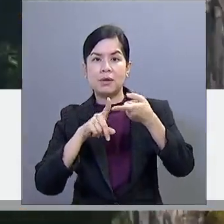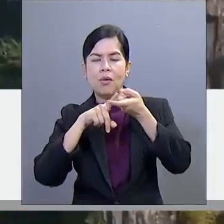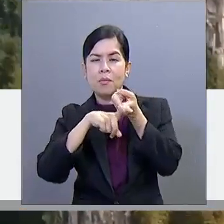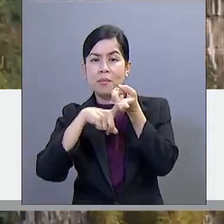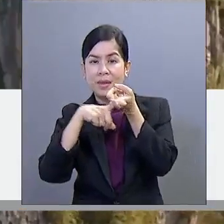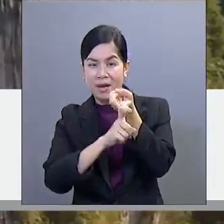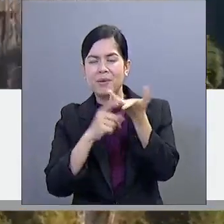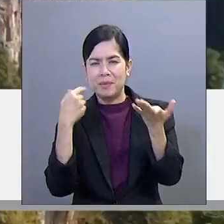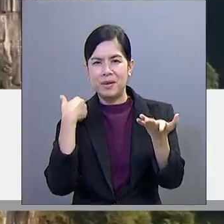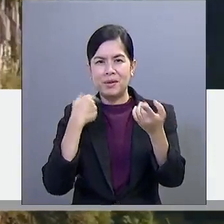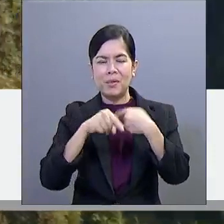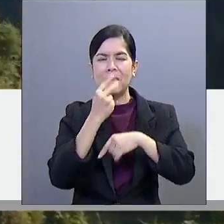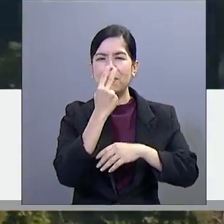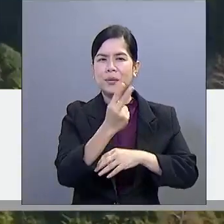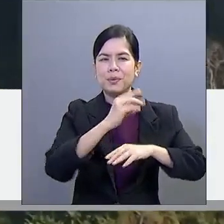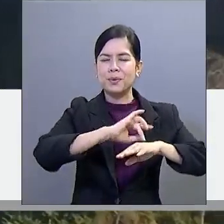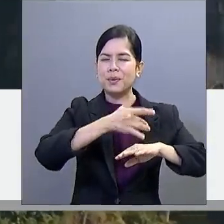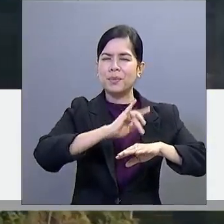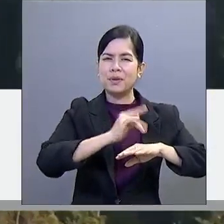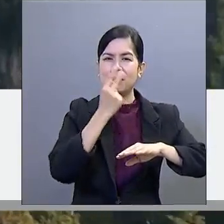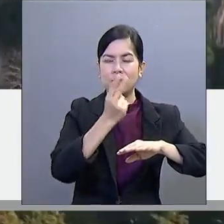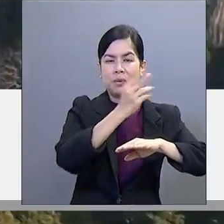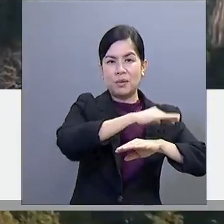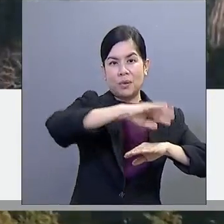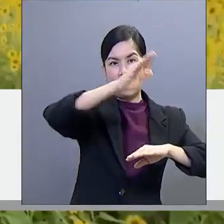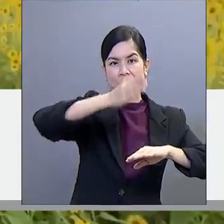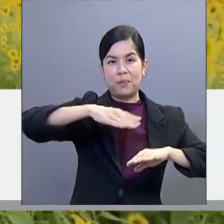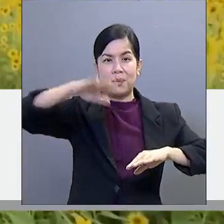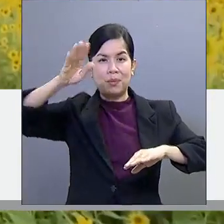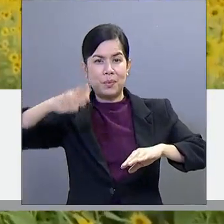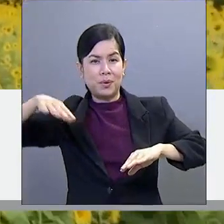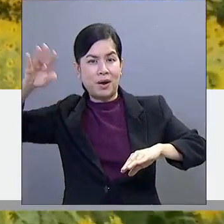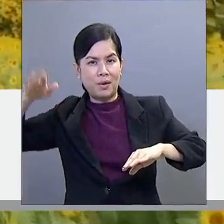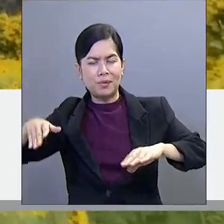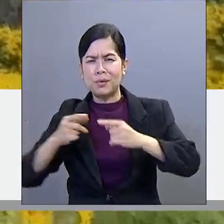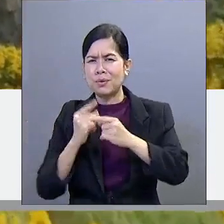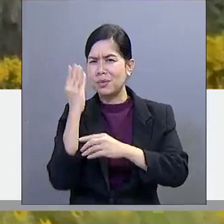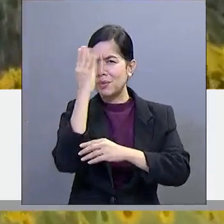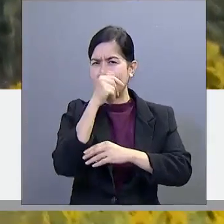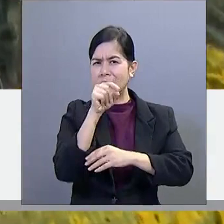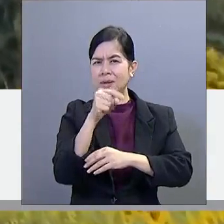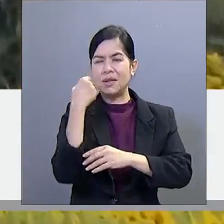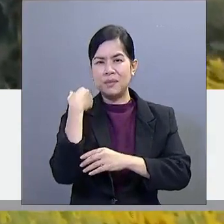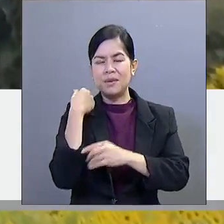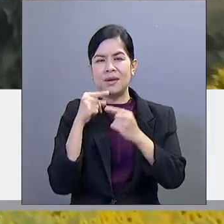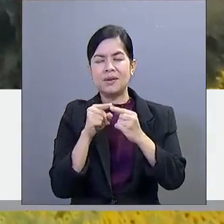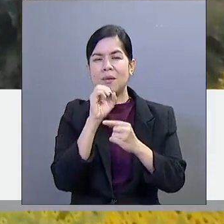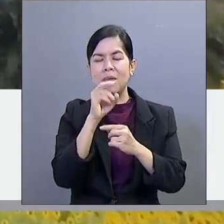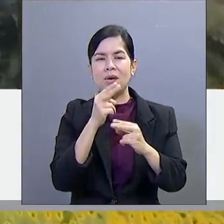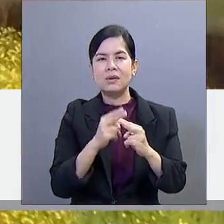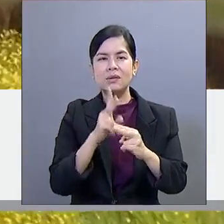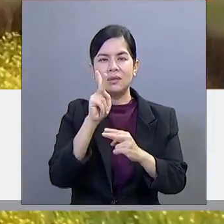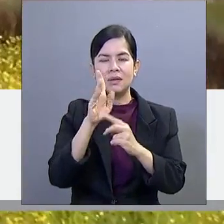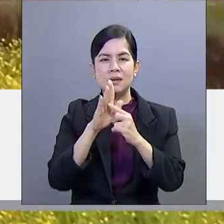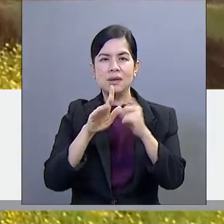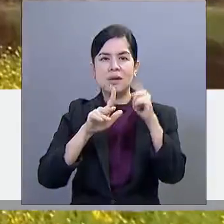เที่ยวทางธรรมชาติที่มีภูเขาหินปูนรายล้อมนะคะหลายคนเนี่ยชอบจะเรียกว่ากุ้ยหลินเมืองไทยนะคะแล้วก็เป็นจุด